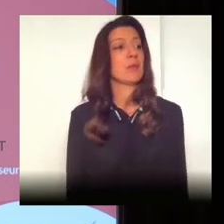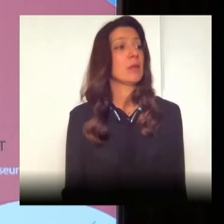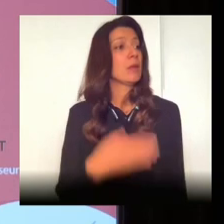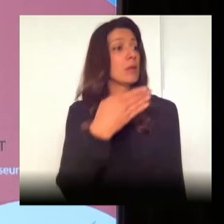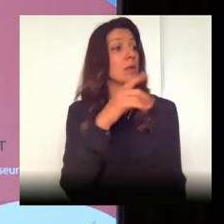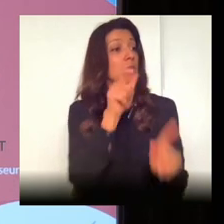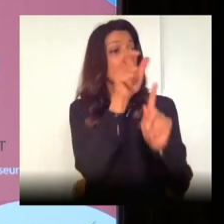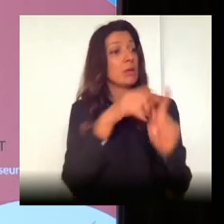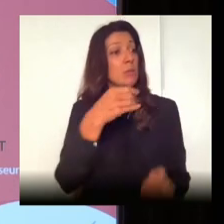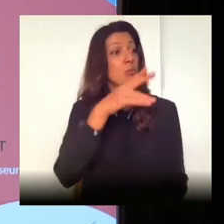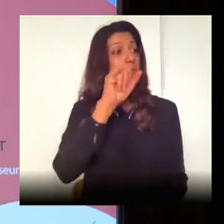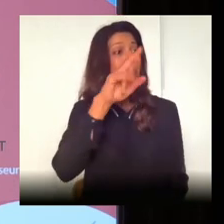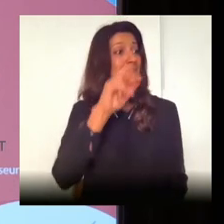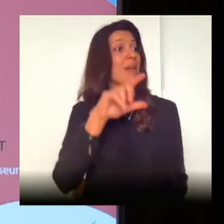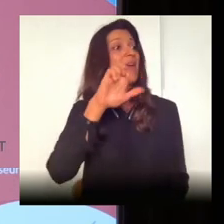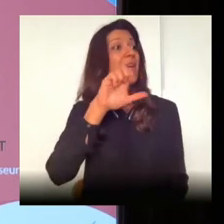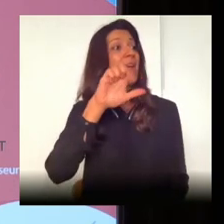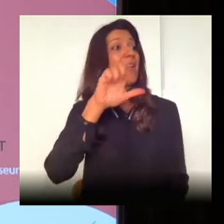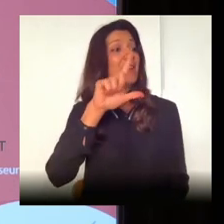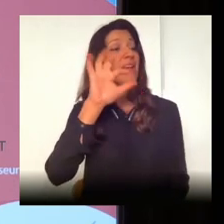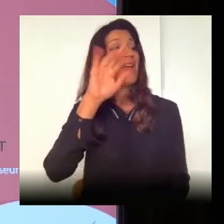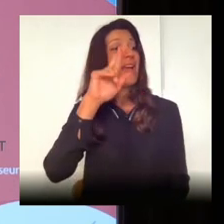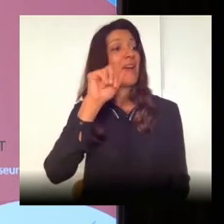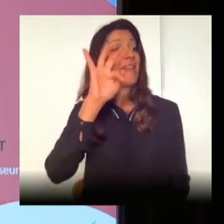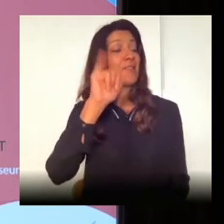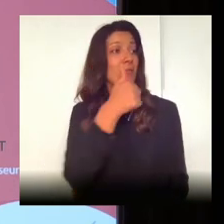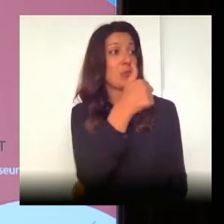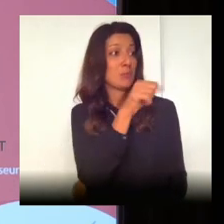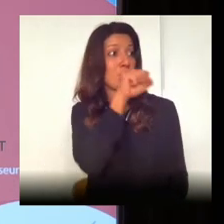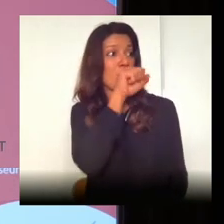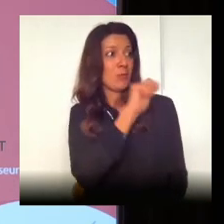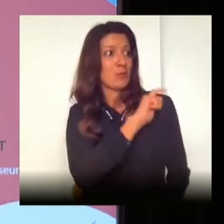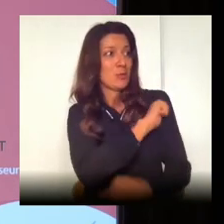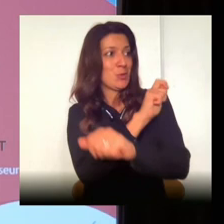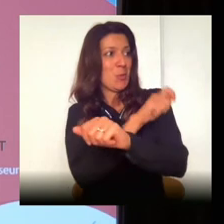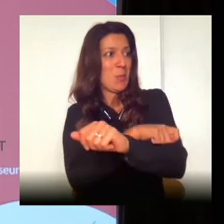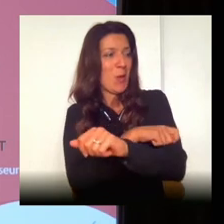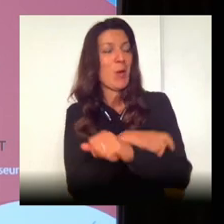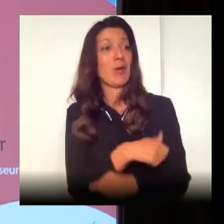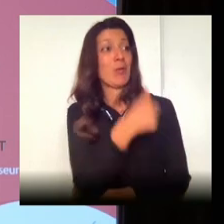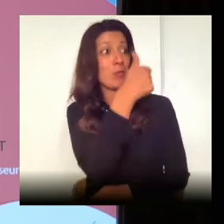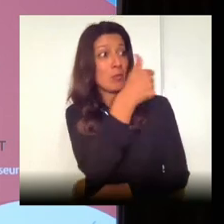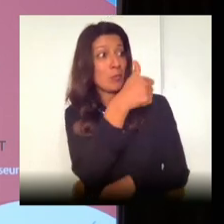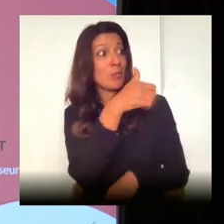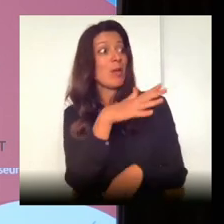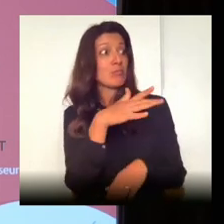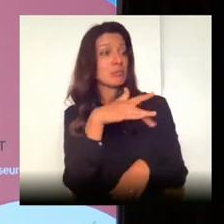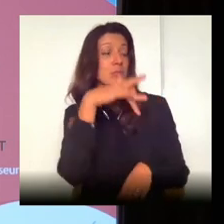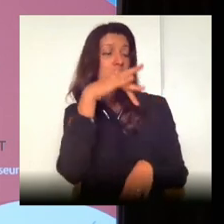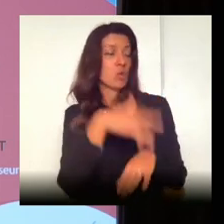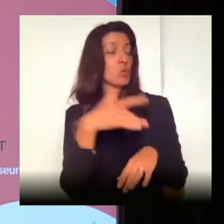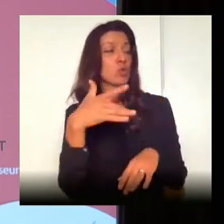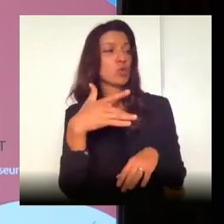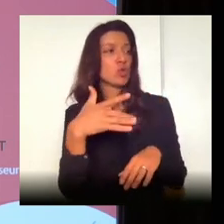Mounir El Rafi, vous aussi, vous aimez le sport. Vous aussi, vous avez été victime d'un accident de la